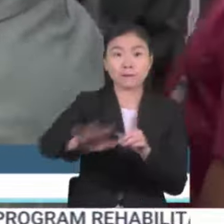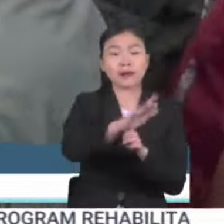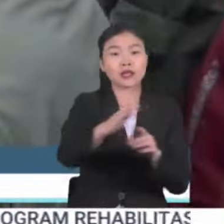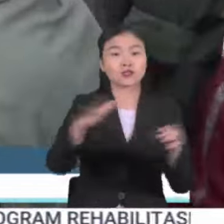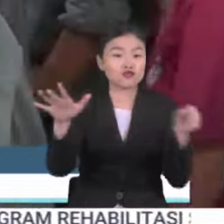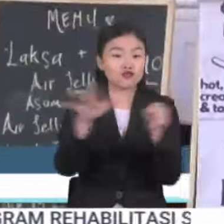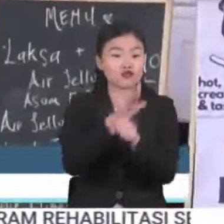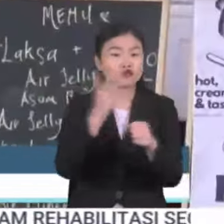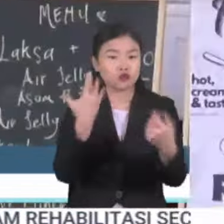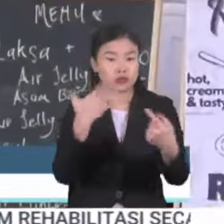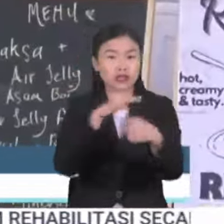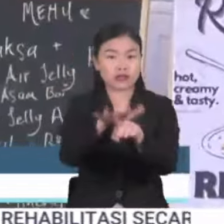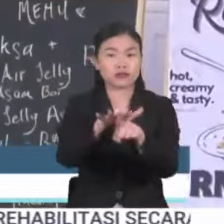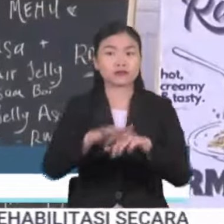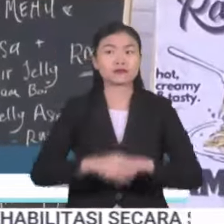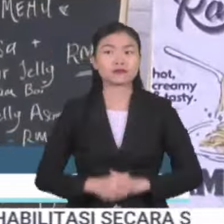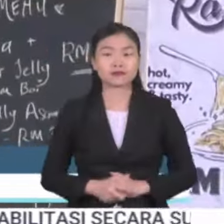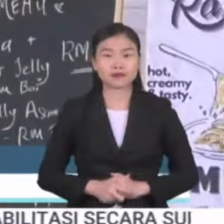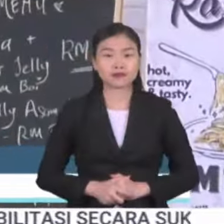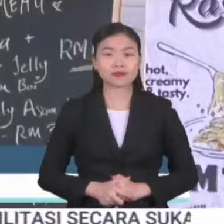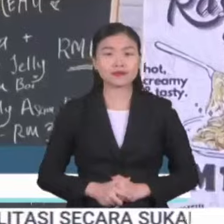yang holistik dan inklusif.